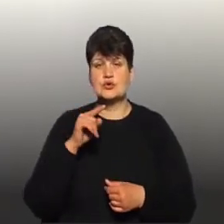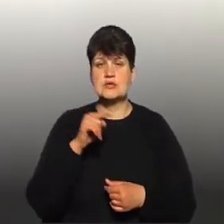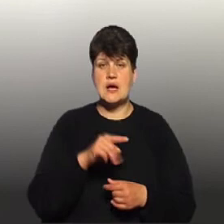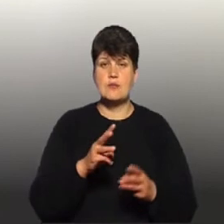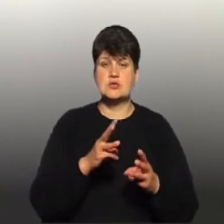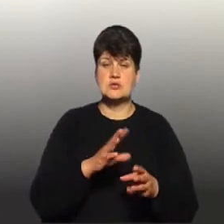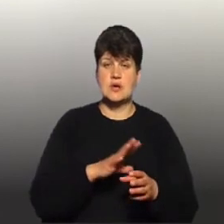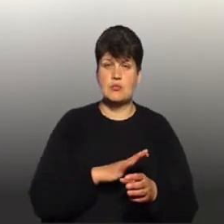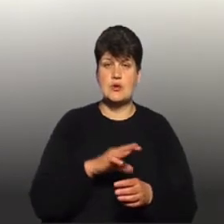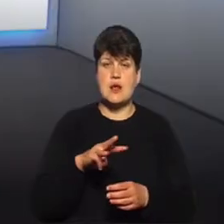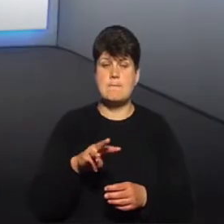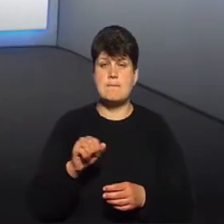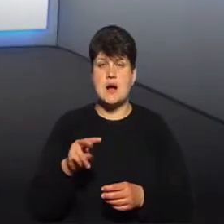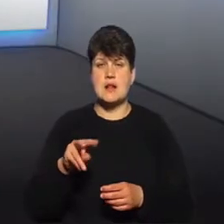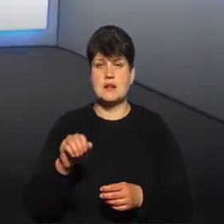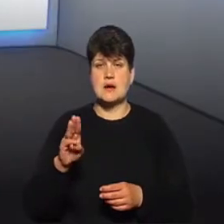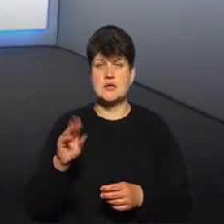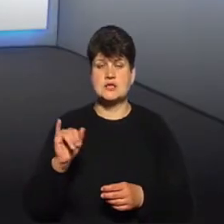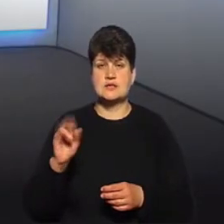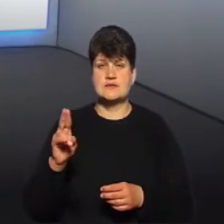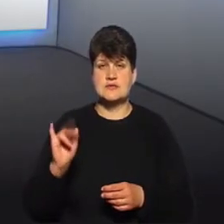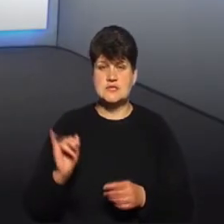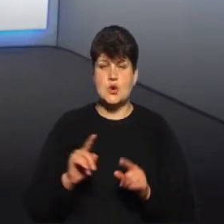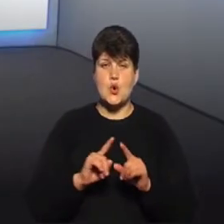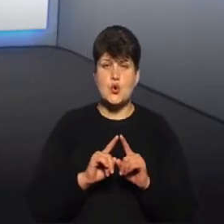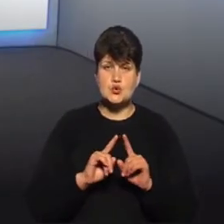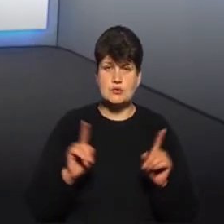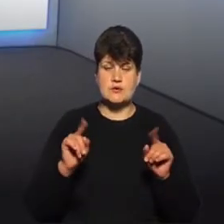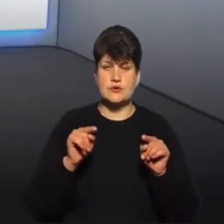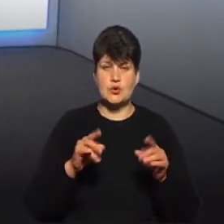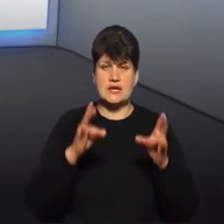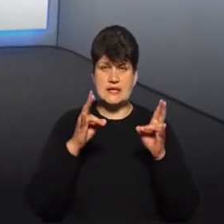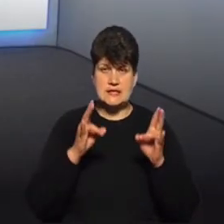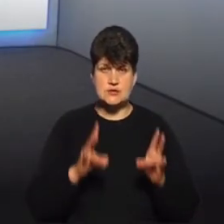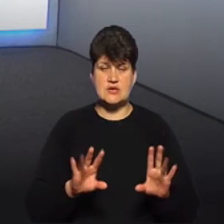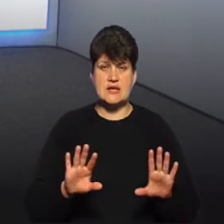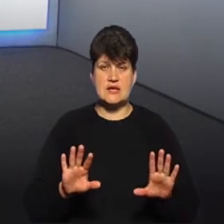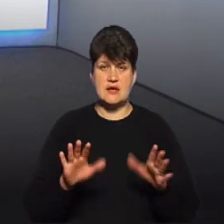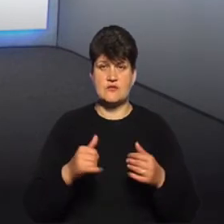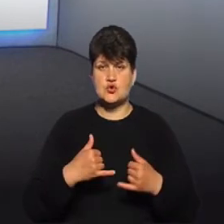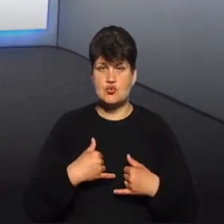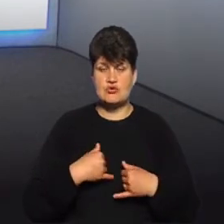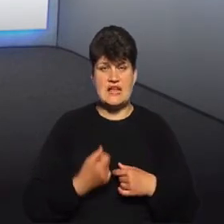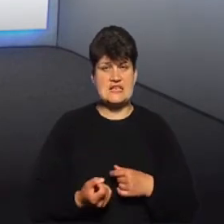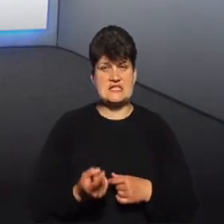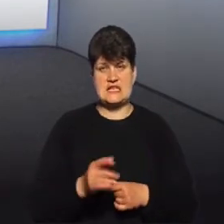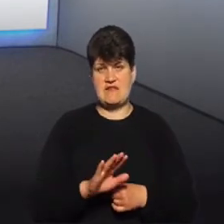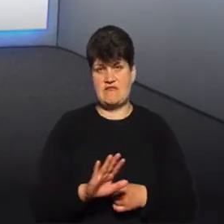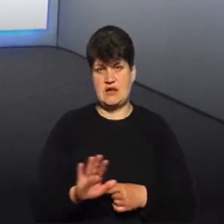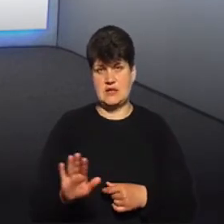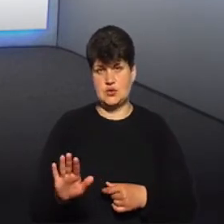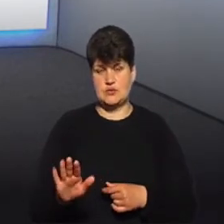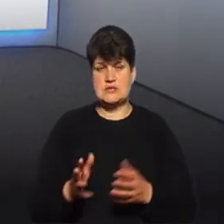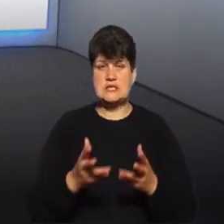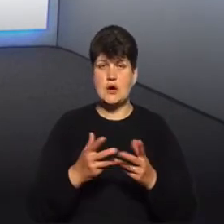Малашівським сміттєзвалищем, що особливого такої катастрофічного явища в нас не виникло. За рахунок того, що там так, мало... Так, все